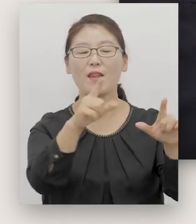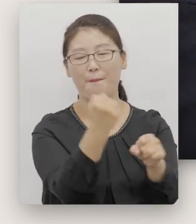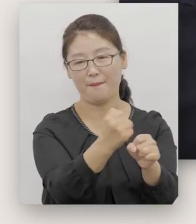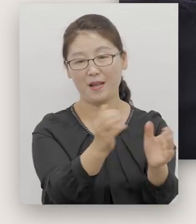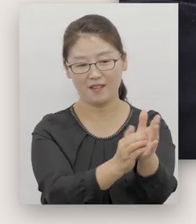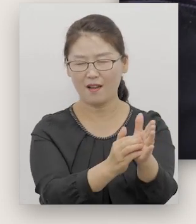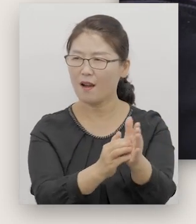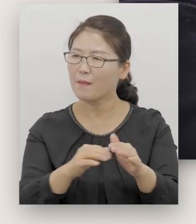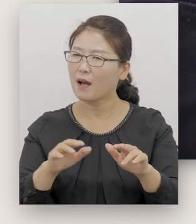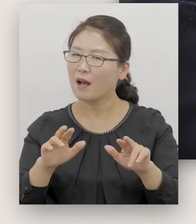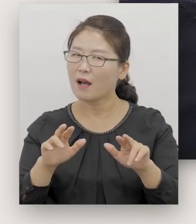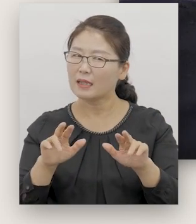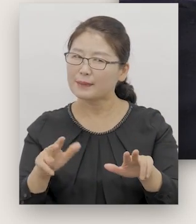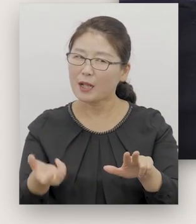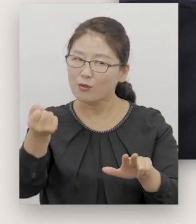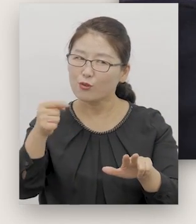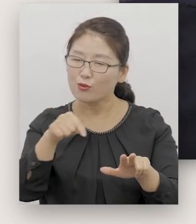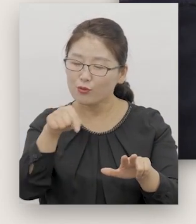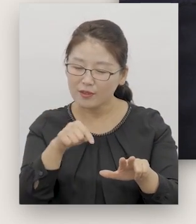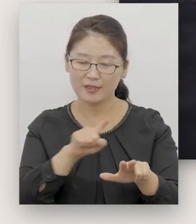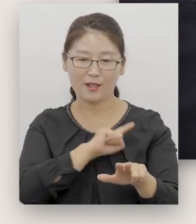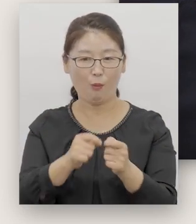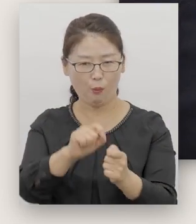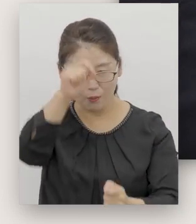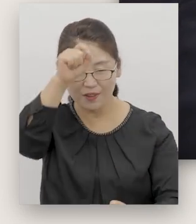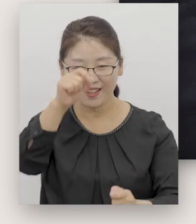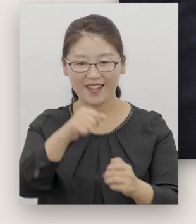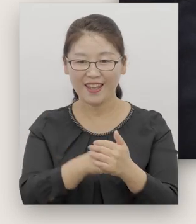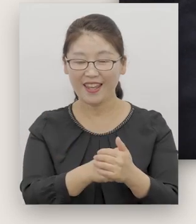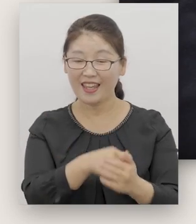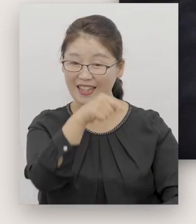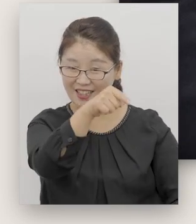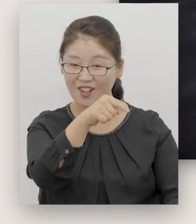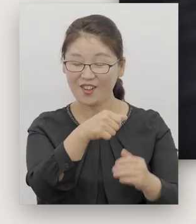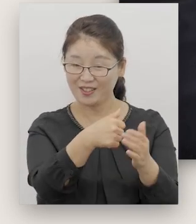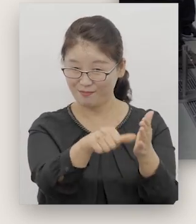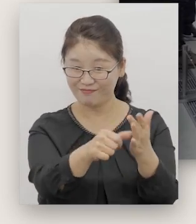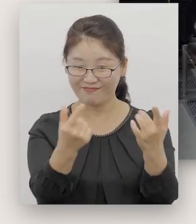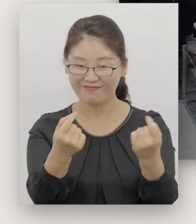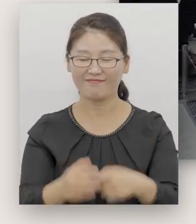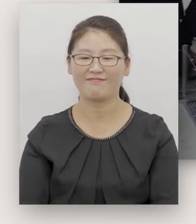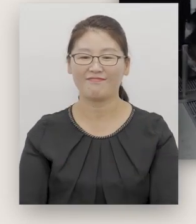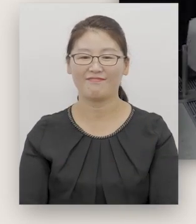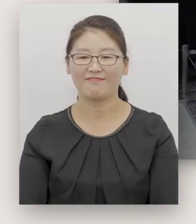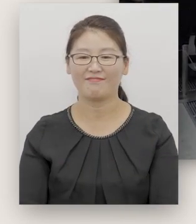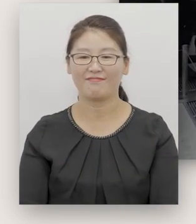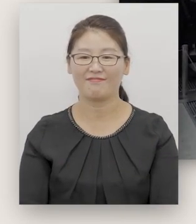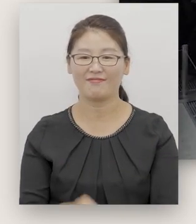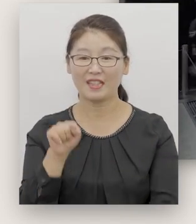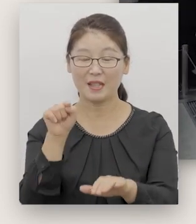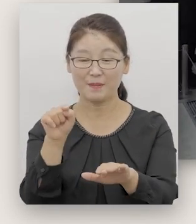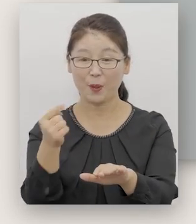버전으로 제일 오래된 현존하는 가장 가치 있는 그런 셈이라고 할수 있습니다. 저 뒤에 있는